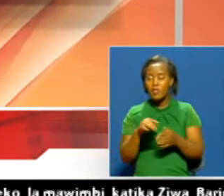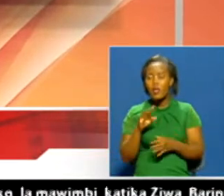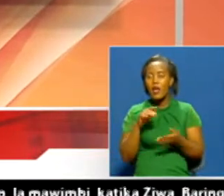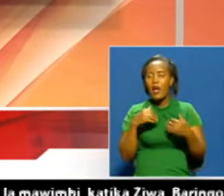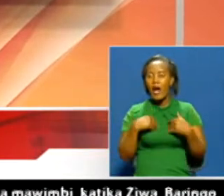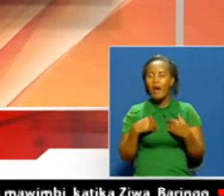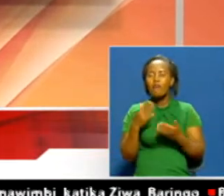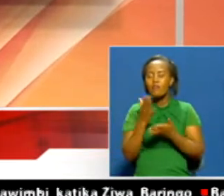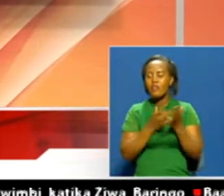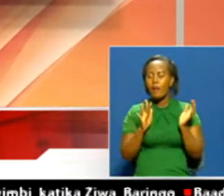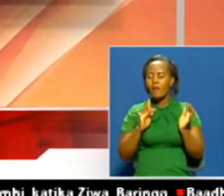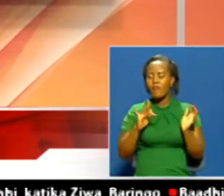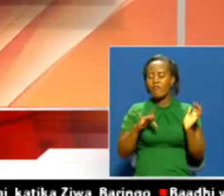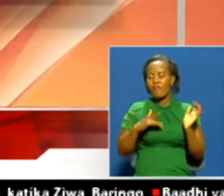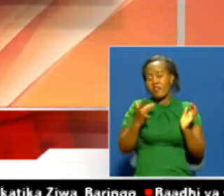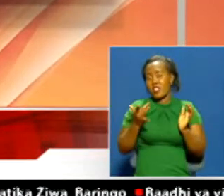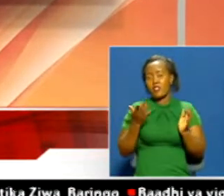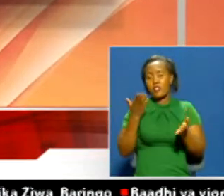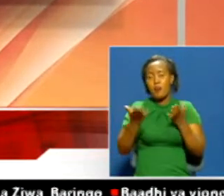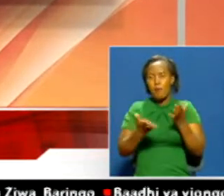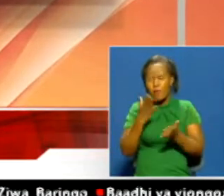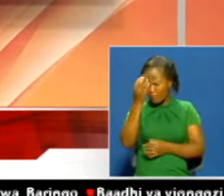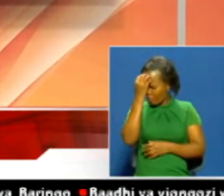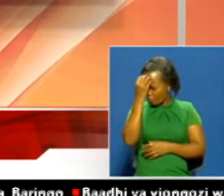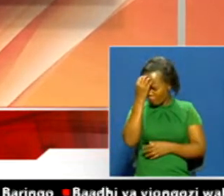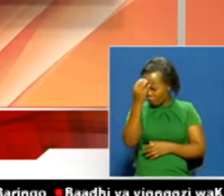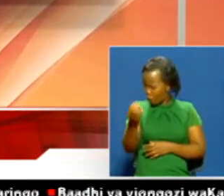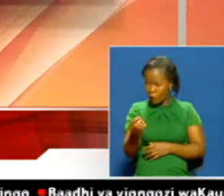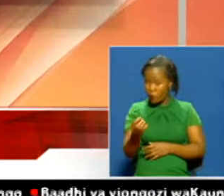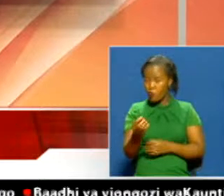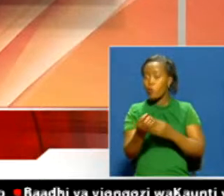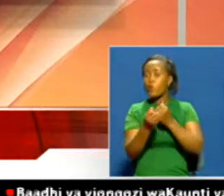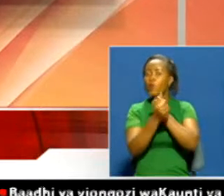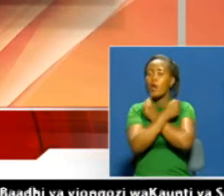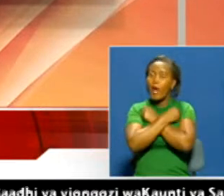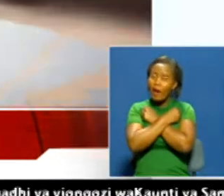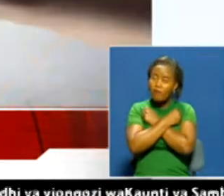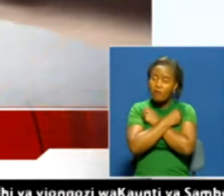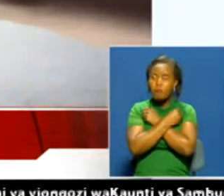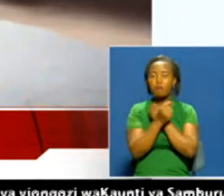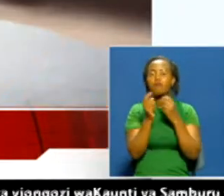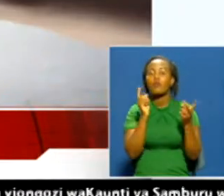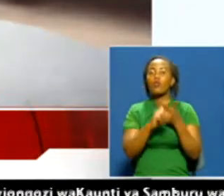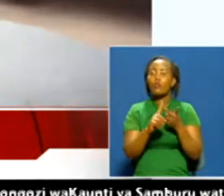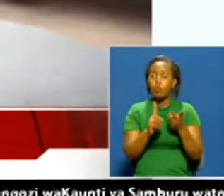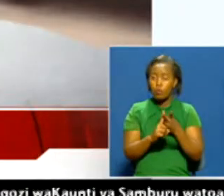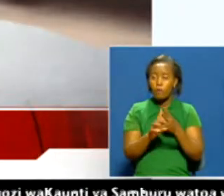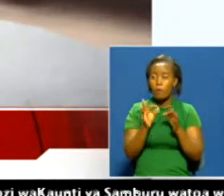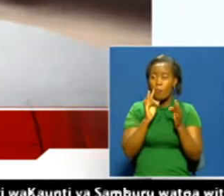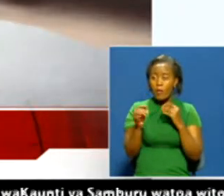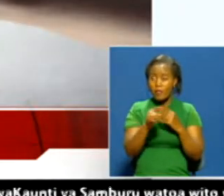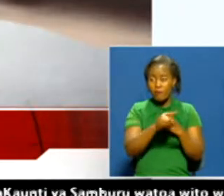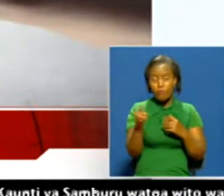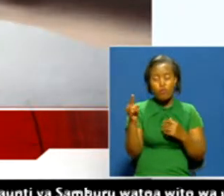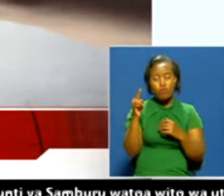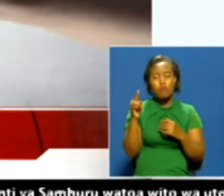hisia zako, labda hasira au mapenzi. Pili, ukiota ukifukuzwa na mtu